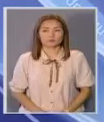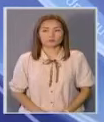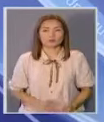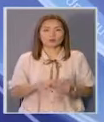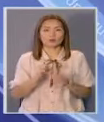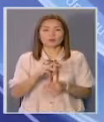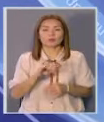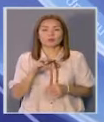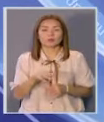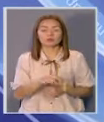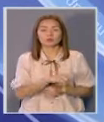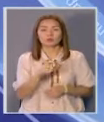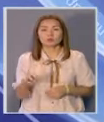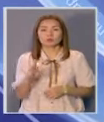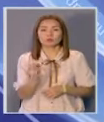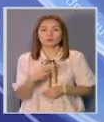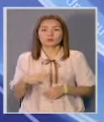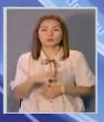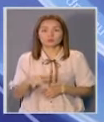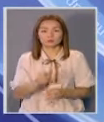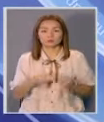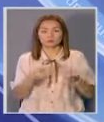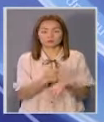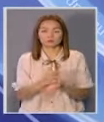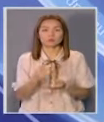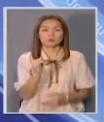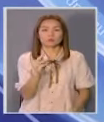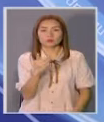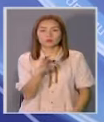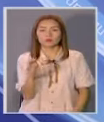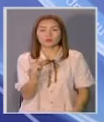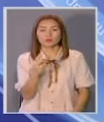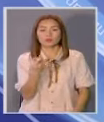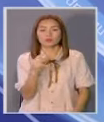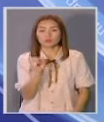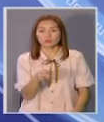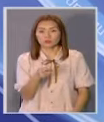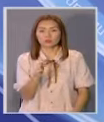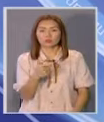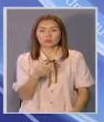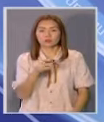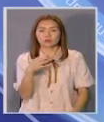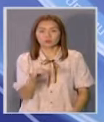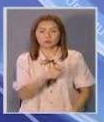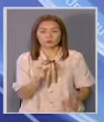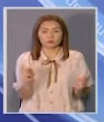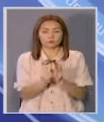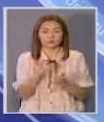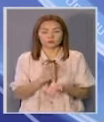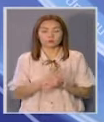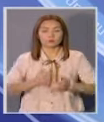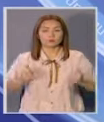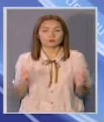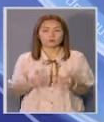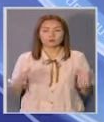Ауыл аманаты жобасының өкілдері Махамбет ауданына барды. Олар Бейбарыс, Сарайшық, Ақжайық, Жалғансай ауылдарының тұрғындарымен кездесті.